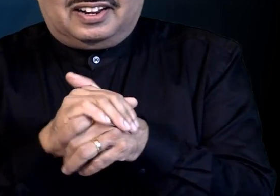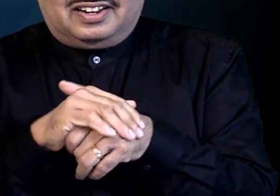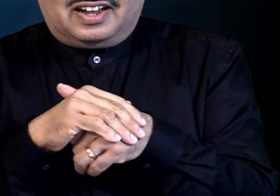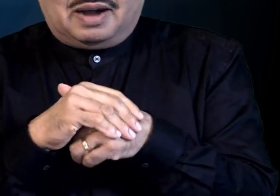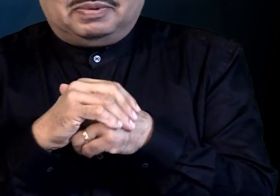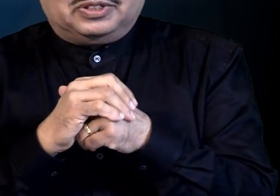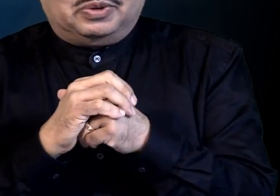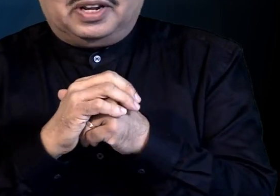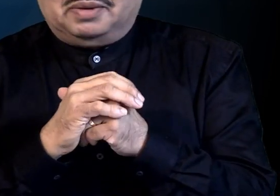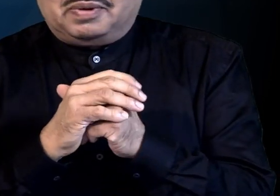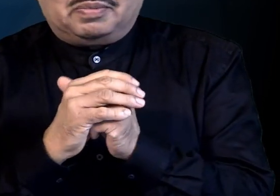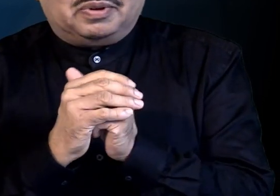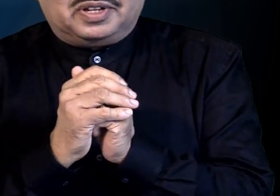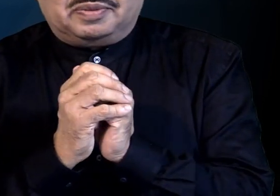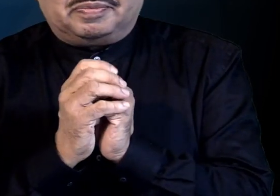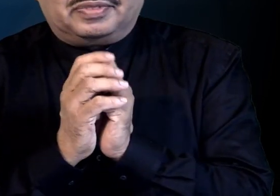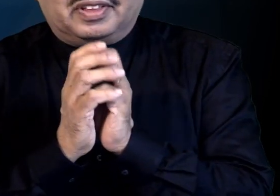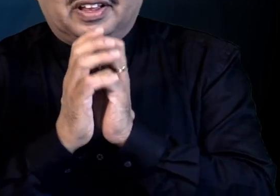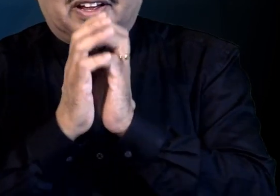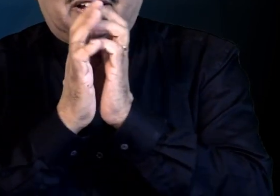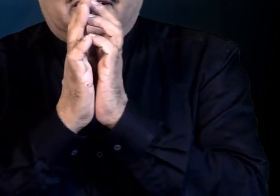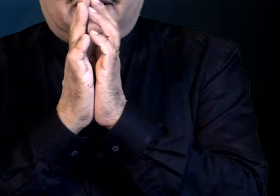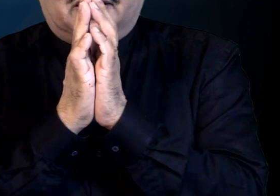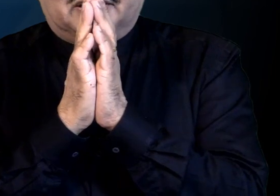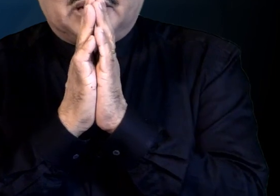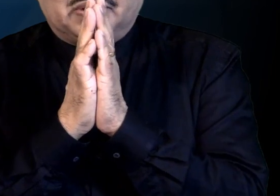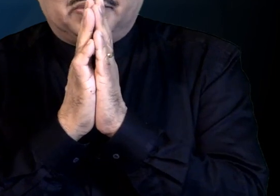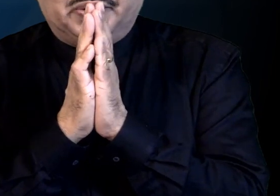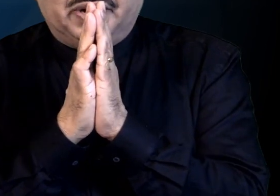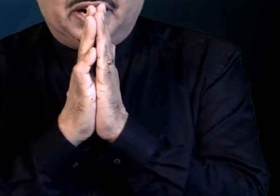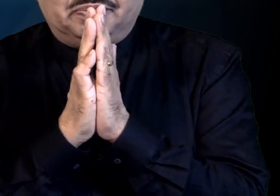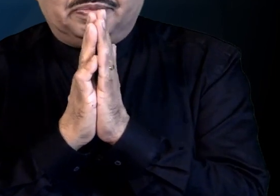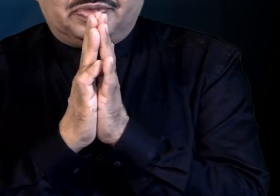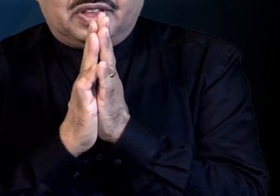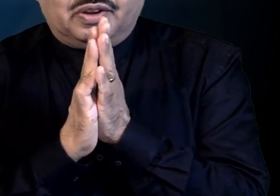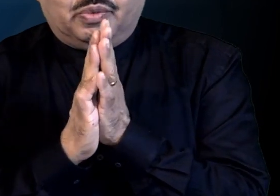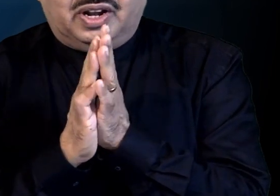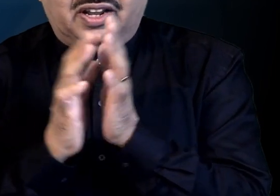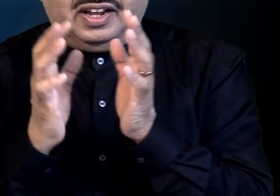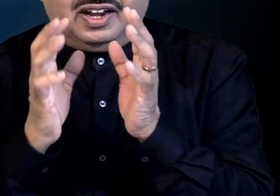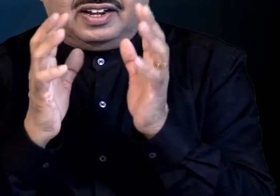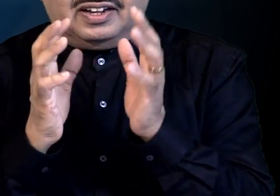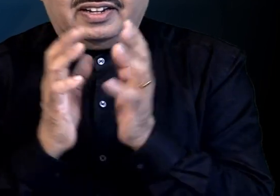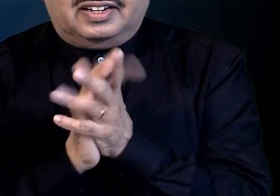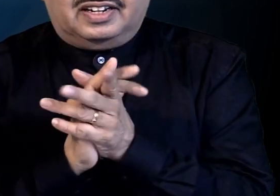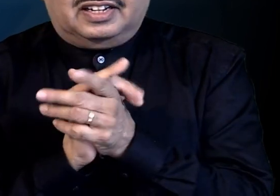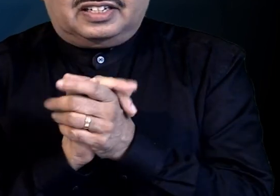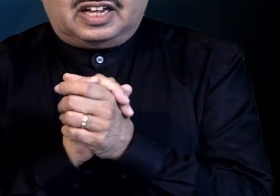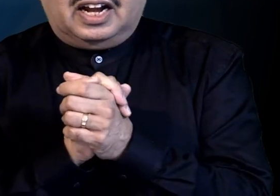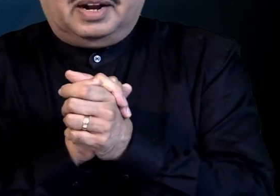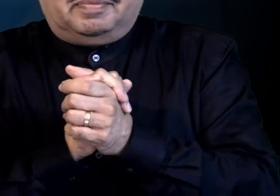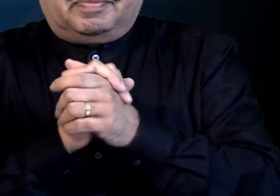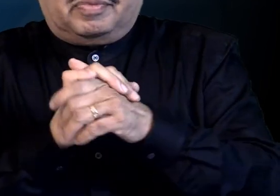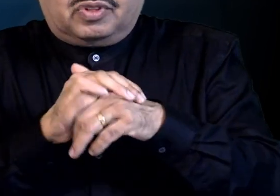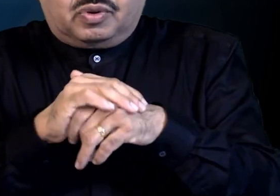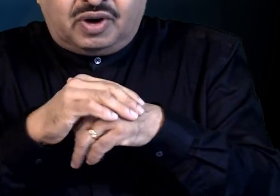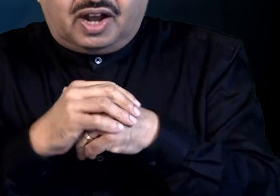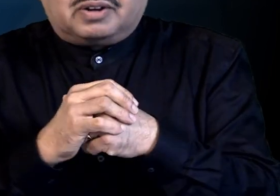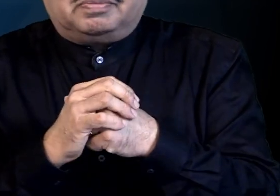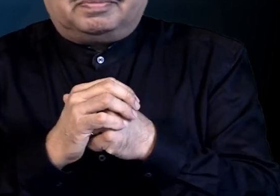യുവജനത്തിനുള്ള അപ്പസ്തോലിക പ്രബോധനം സഭ മുഴുവനിലും വലിയ